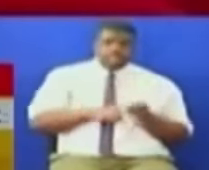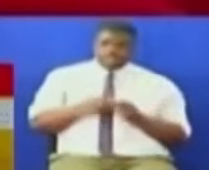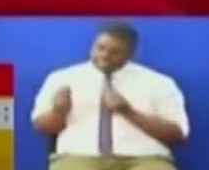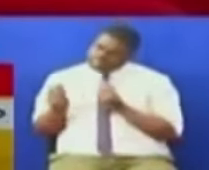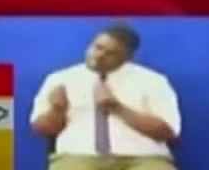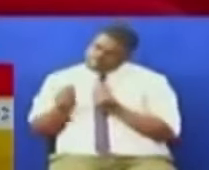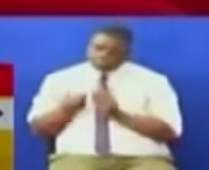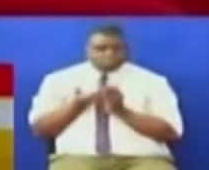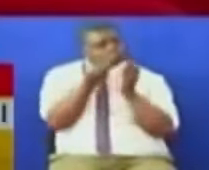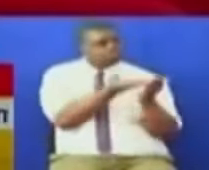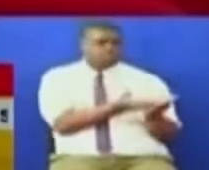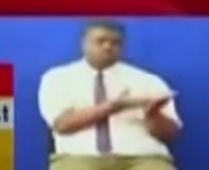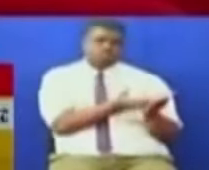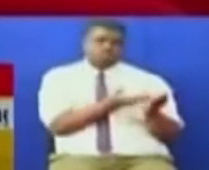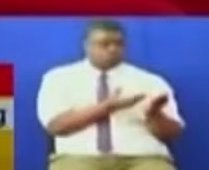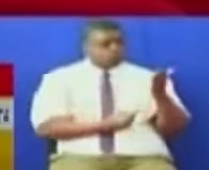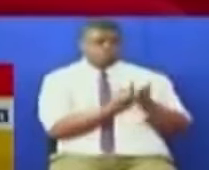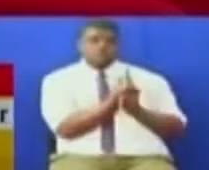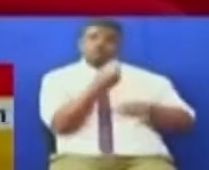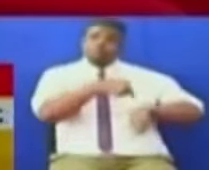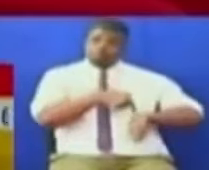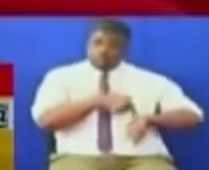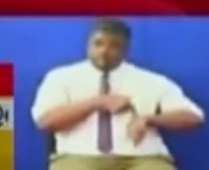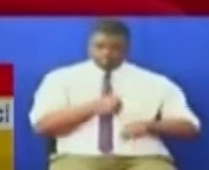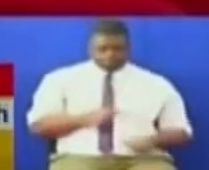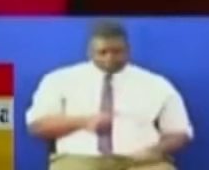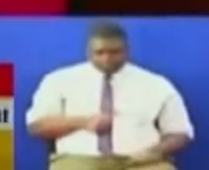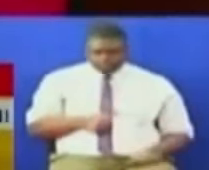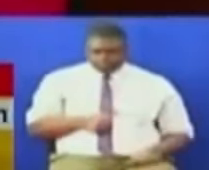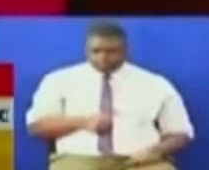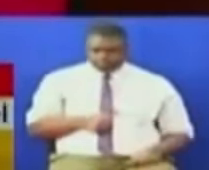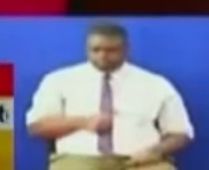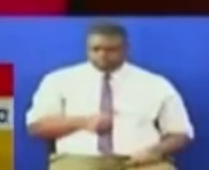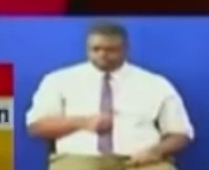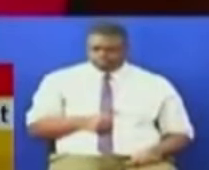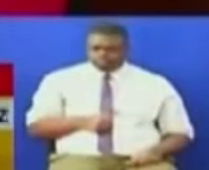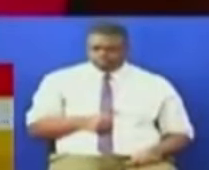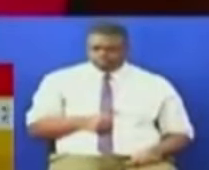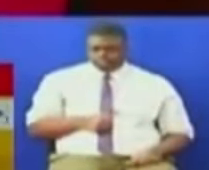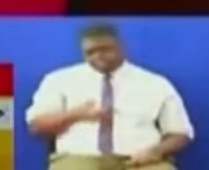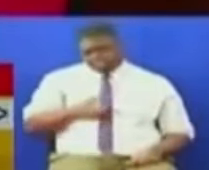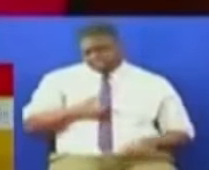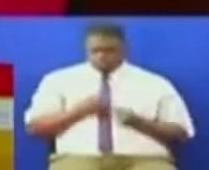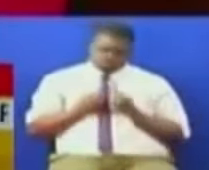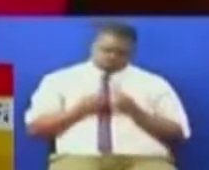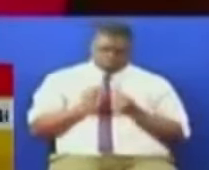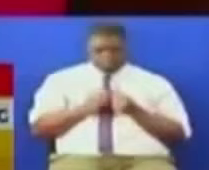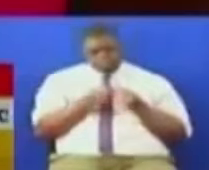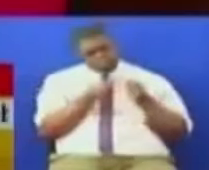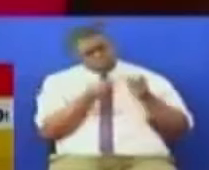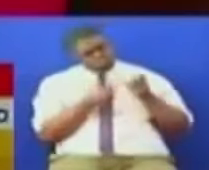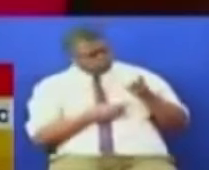tumeweza kuwasilisha kwa interest ya muda. Na mimi nitaongelea swala moja wapo au masuala mawili matatu kutegemea na muda wangu. Kuna swala